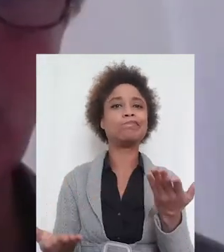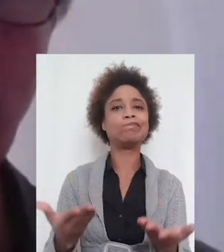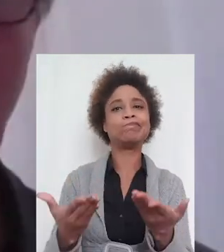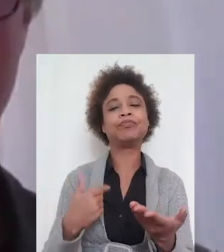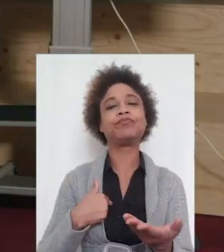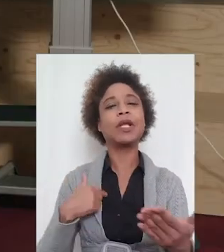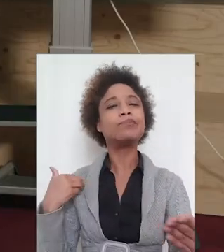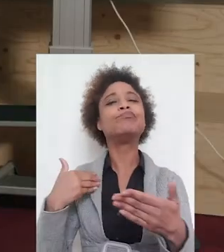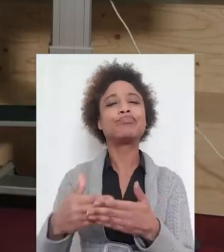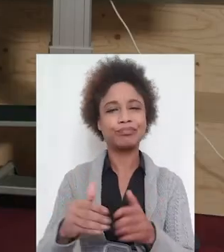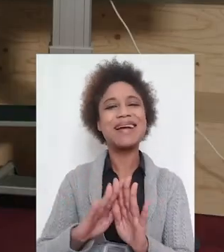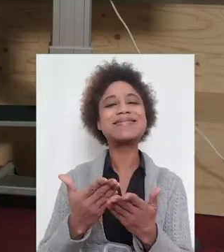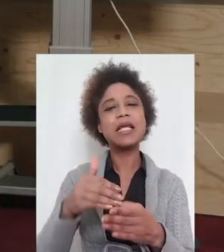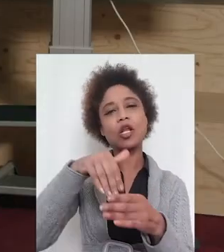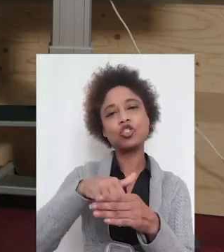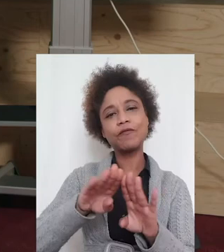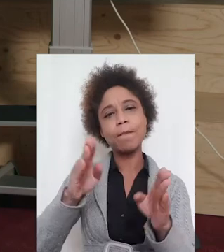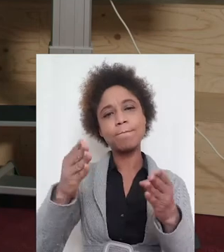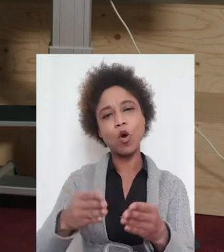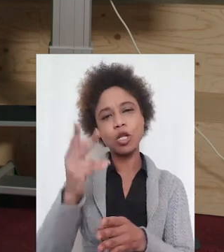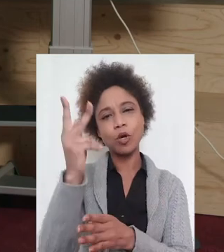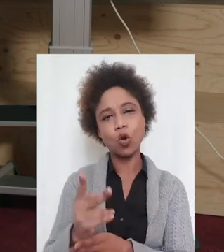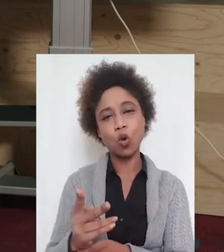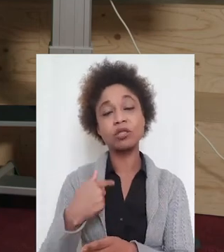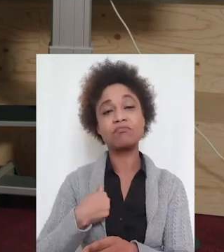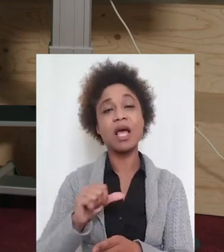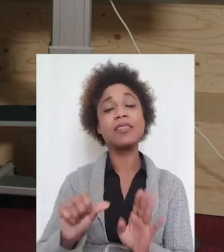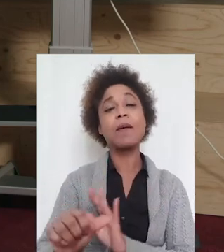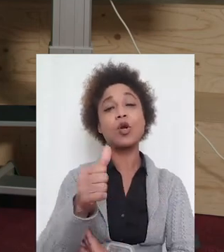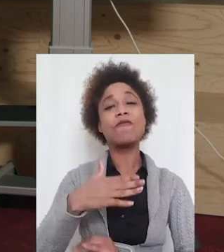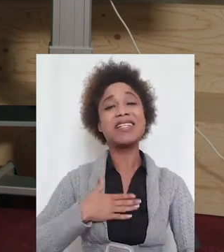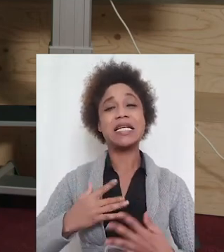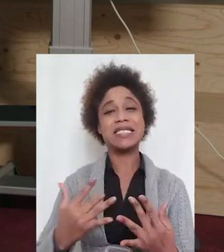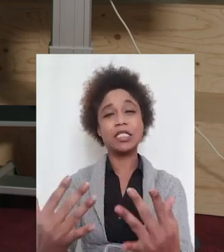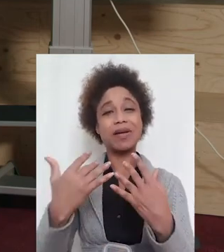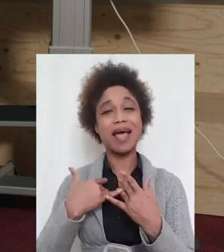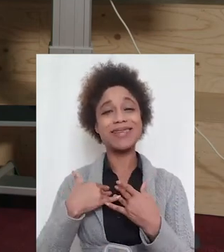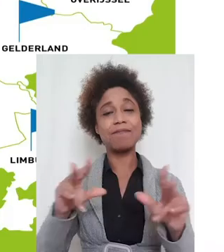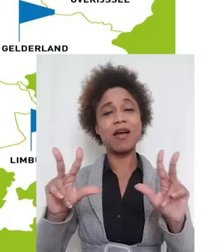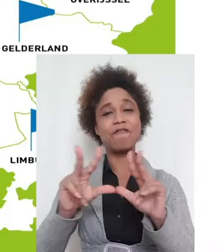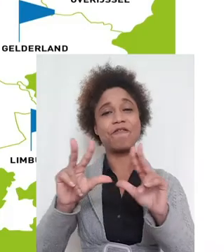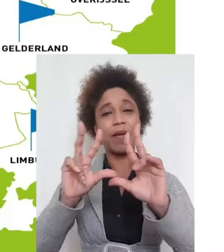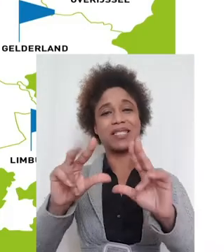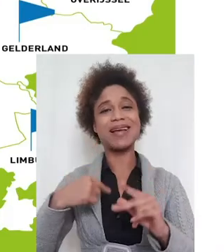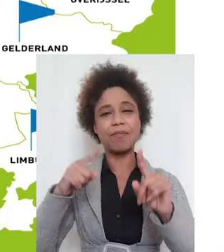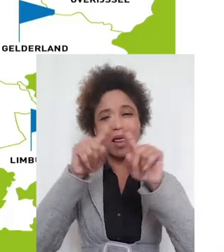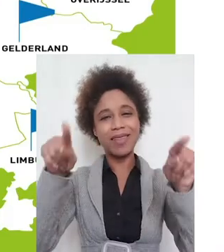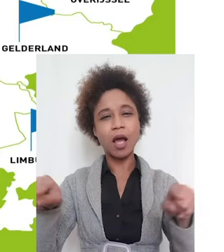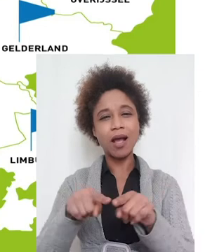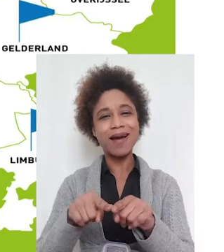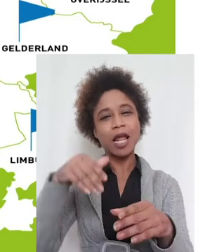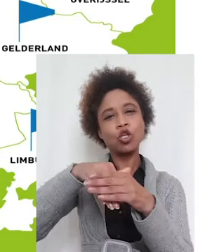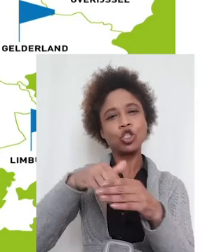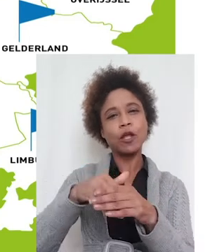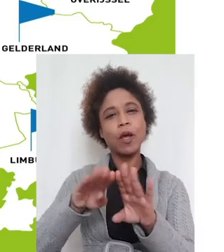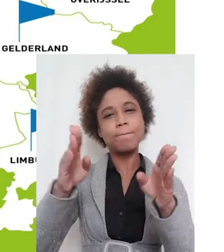Tot zover de agenda inclusieve podiumkunsten. Een andere bron van inspiratie op onze website is de landkaart inclusieve